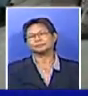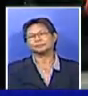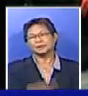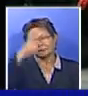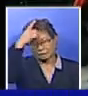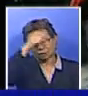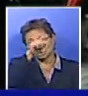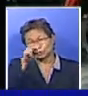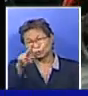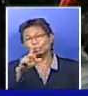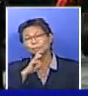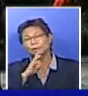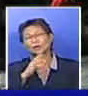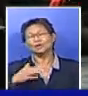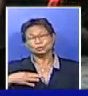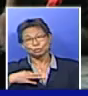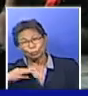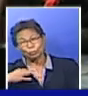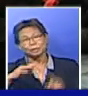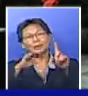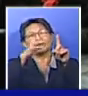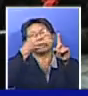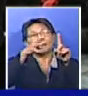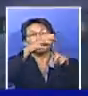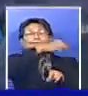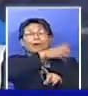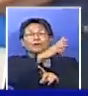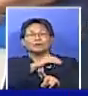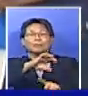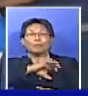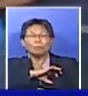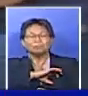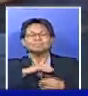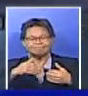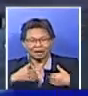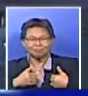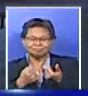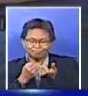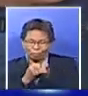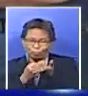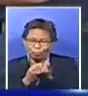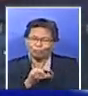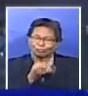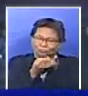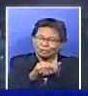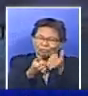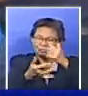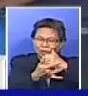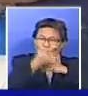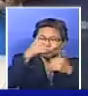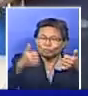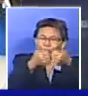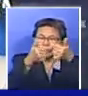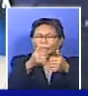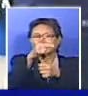Datuk Seri Zulkifli, selain sukarelawan, seramai 114 pegawai dan anggota polis juga turut menyumbang daripada segi teknikal untuk Tamasha